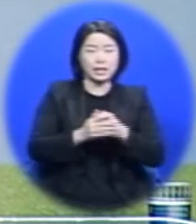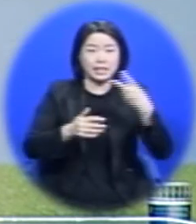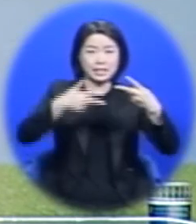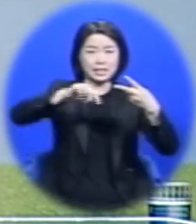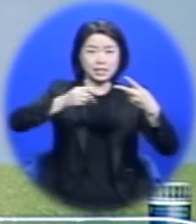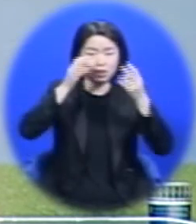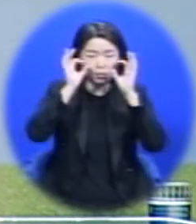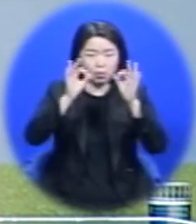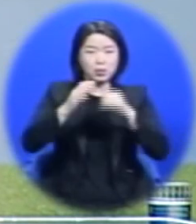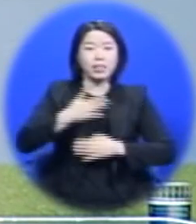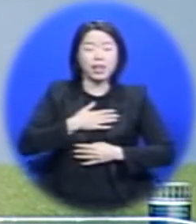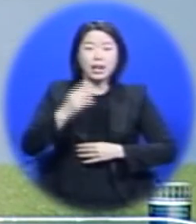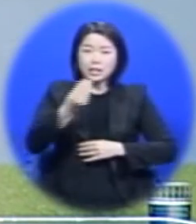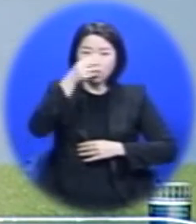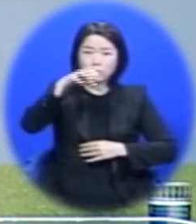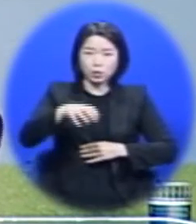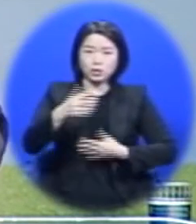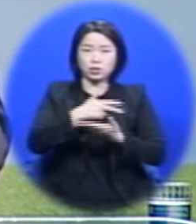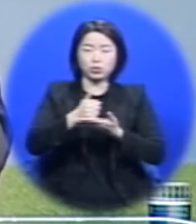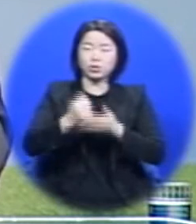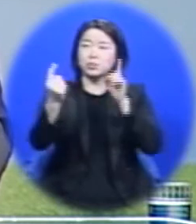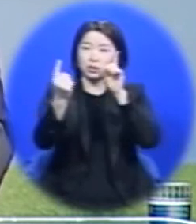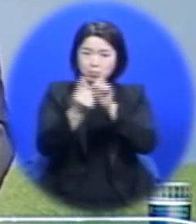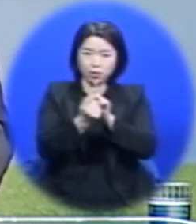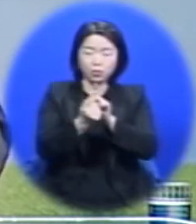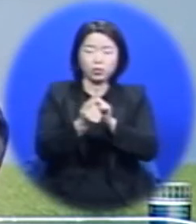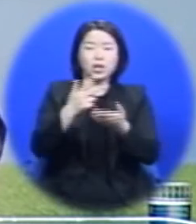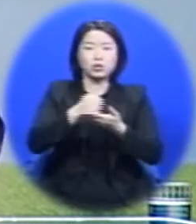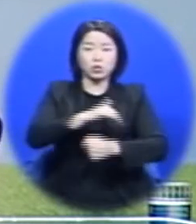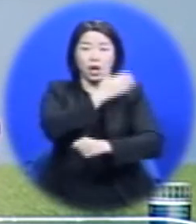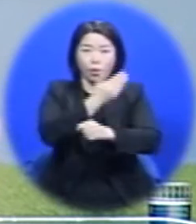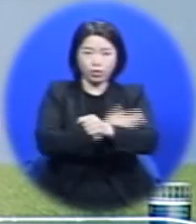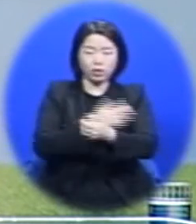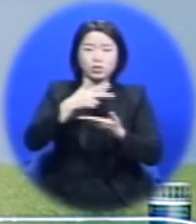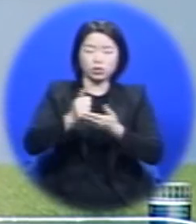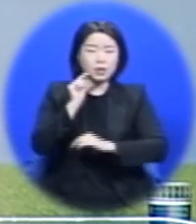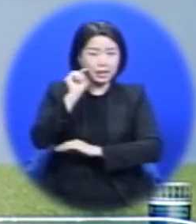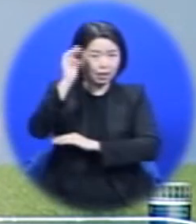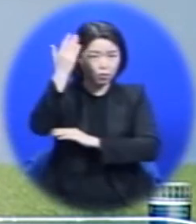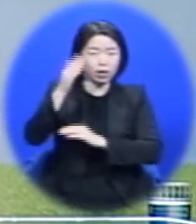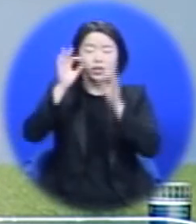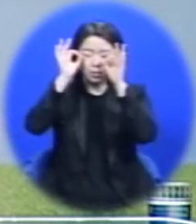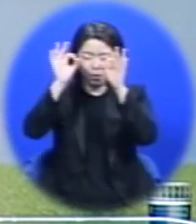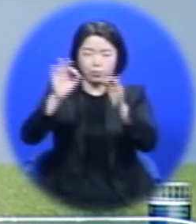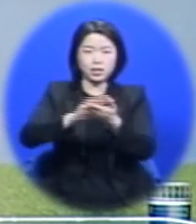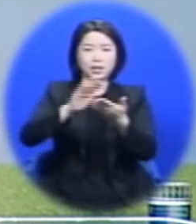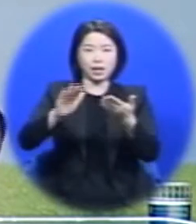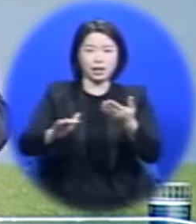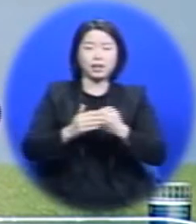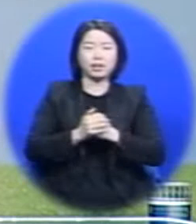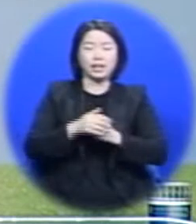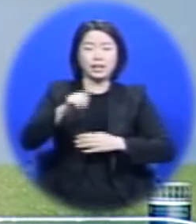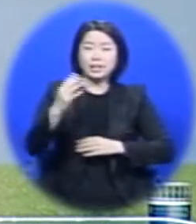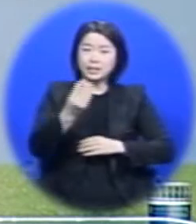2절에 보면 내가 성소에서 주님을 뵙고 주님의 권능과 주님의 영광을 봅니다.